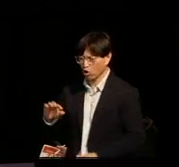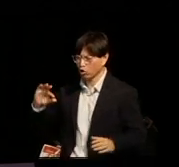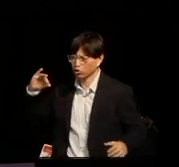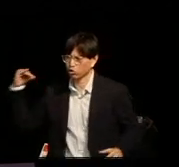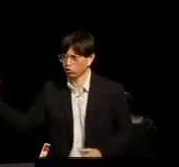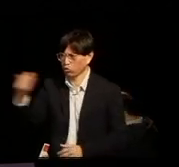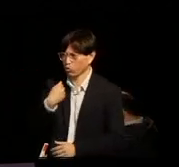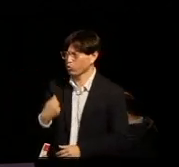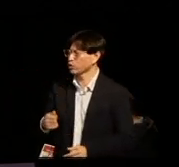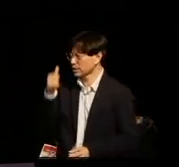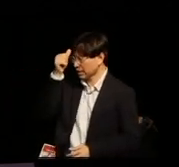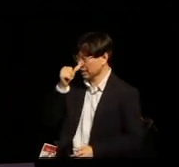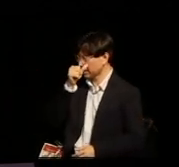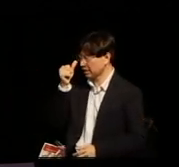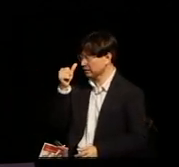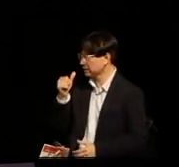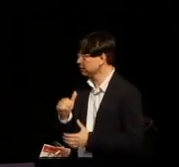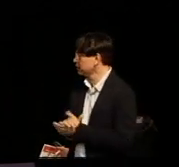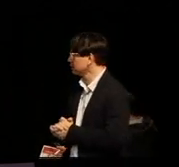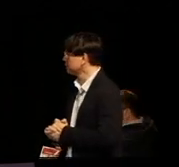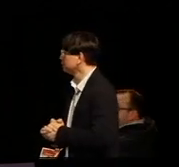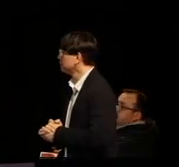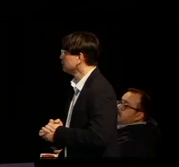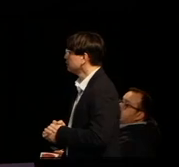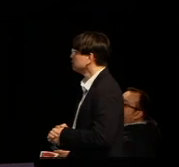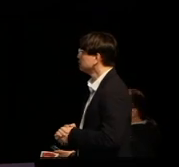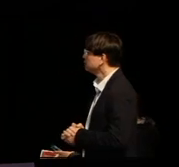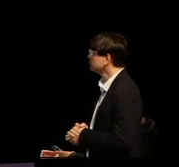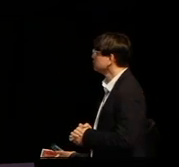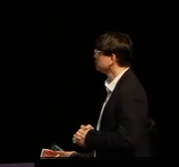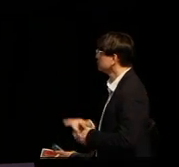chiesa Dunque poi se si riaccende qui il eh